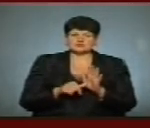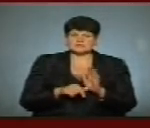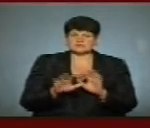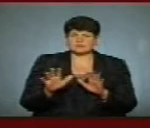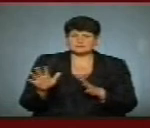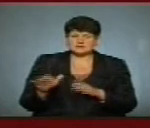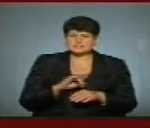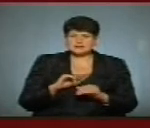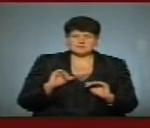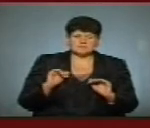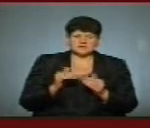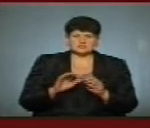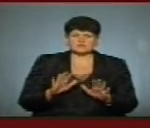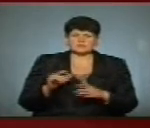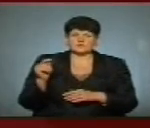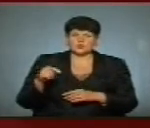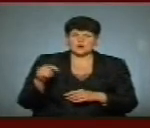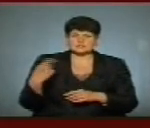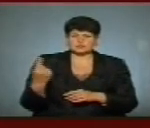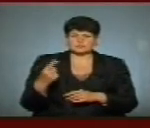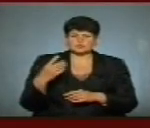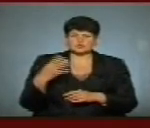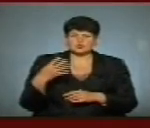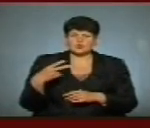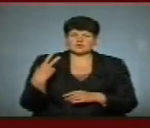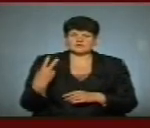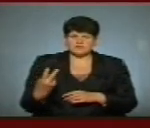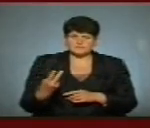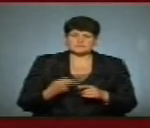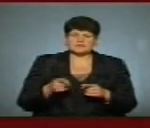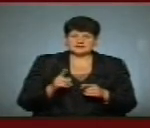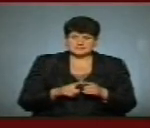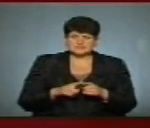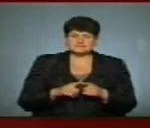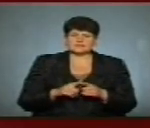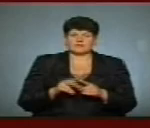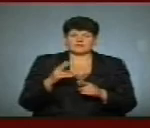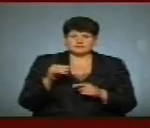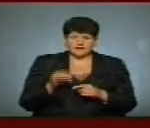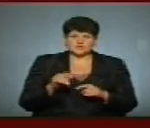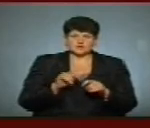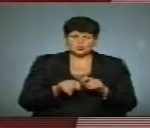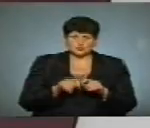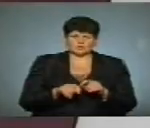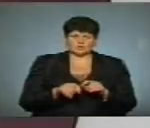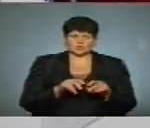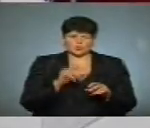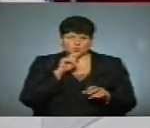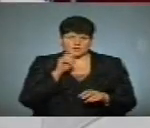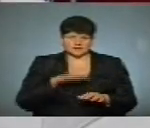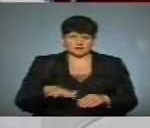випадків. Найменше випадків у Луганській області – 42. Це дані з підконтрольної Україні території.